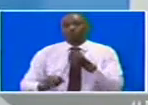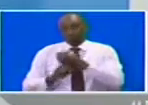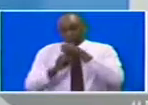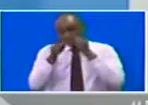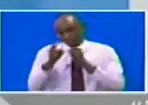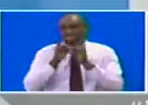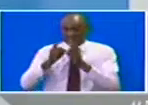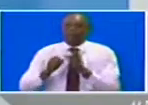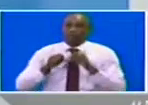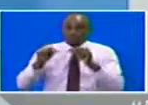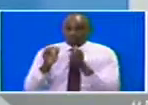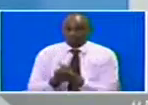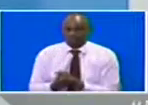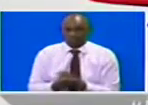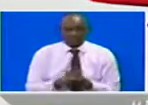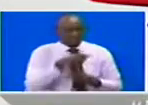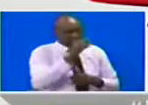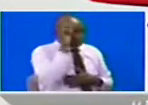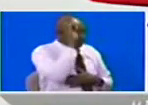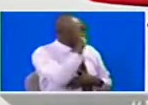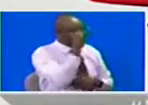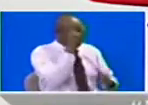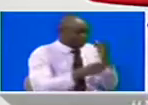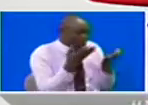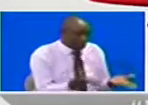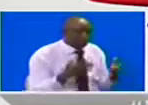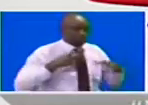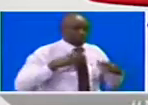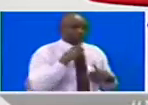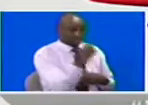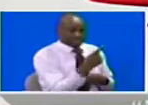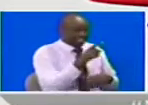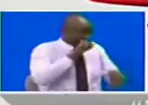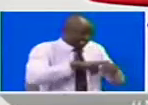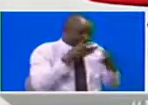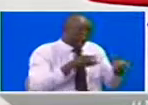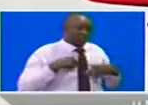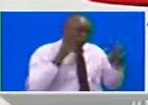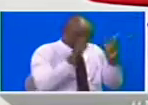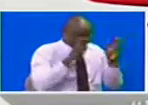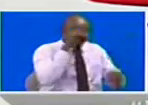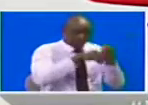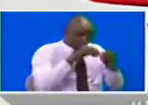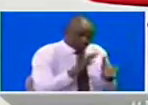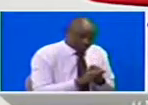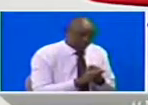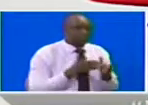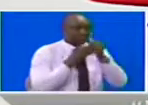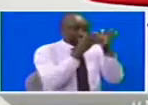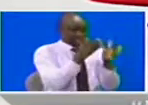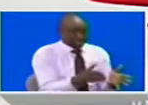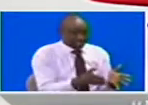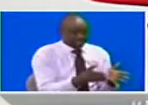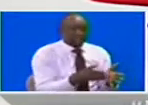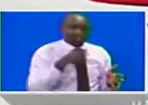sasa ufanye muziki. Naam. Kauli yako ya mwisho kwa wananchi hasa wakati huu ambapo wanajitayarisha kuchagua viongozi